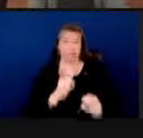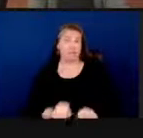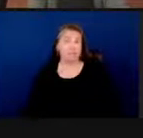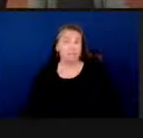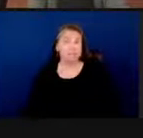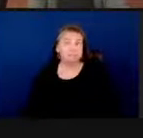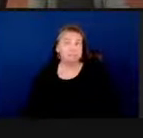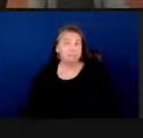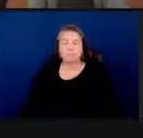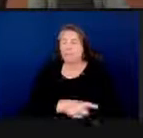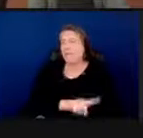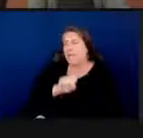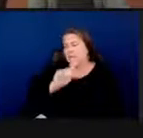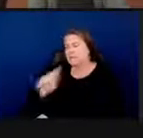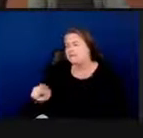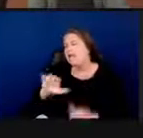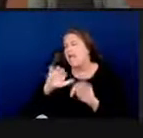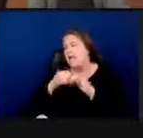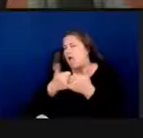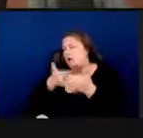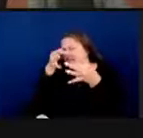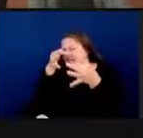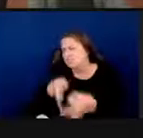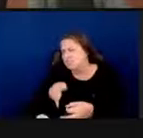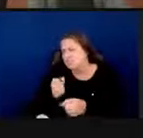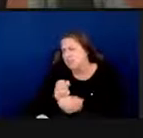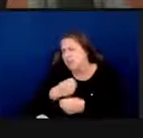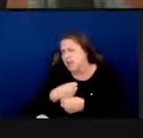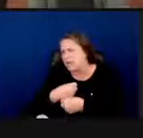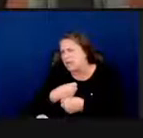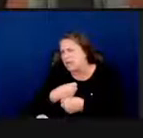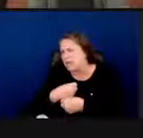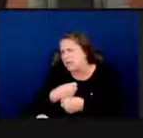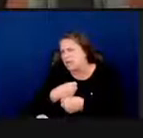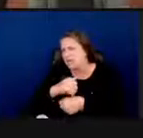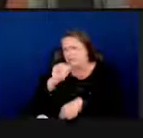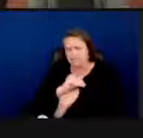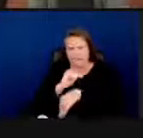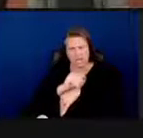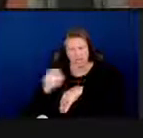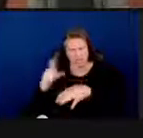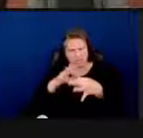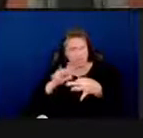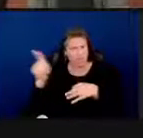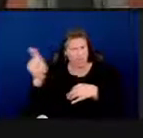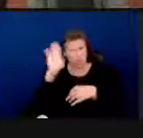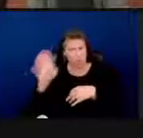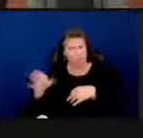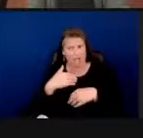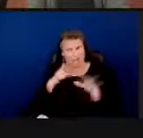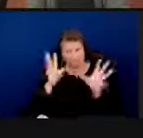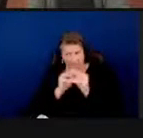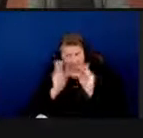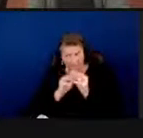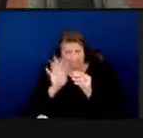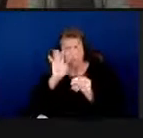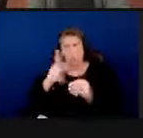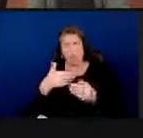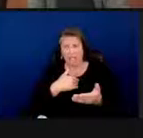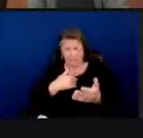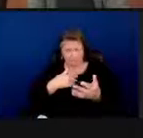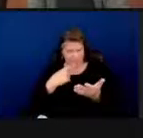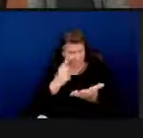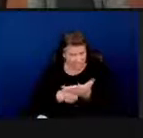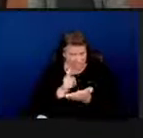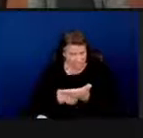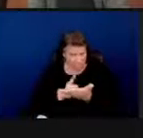شكرا مجددا. فهذا السؤال الذي تم طرحه، كيف تم اتخاذ القرار الليلة؟ سمعت بأنه سيكون